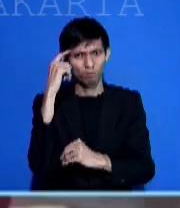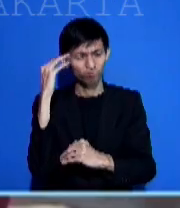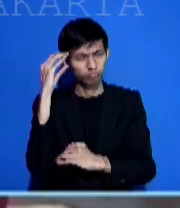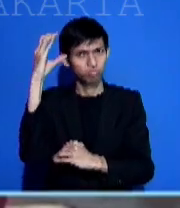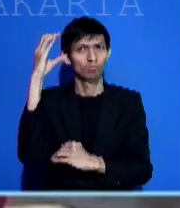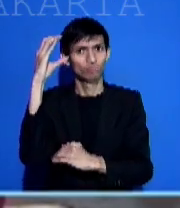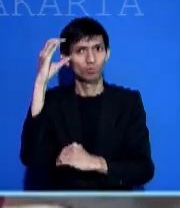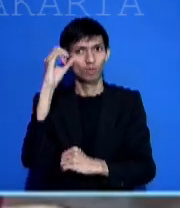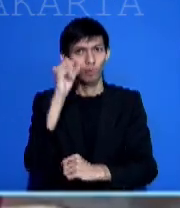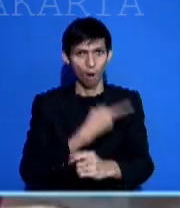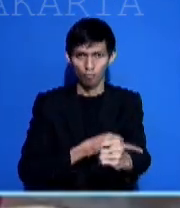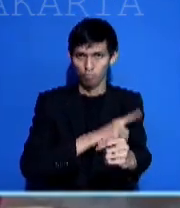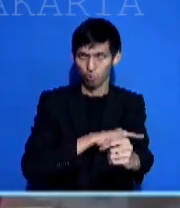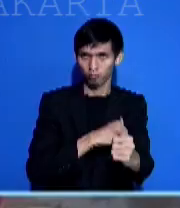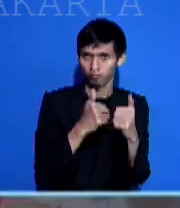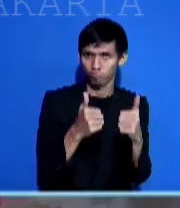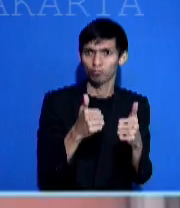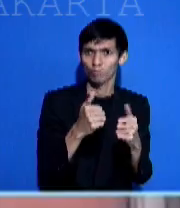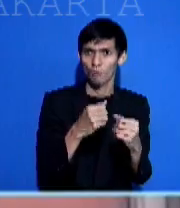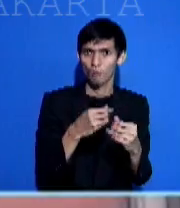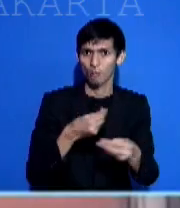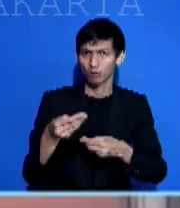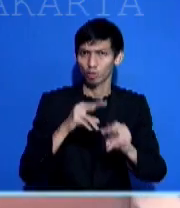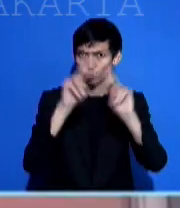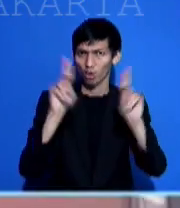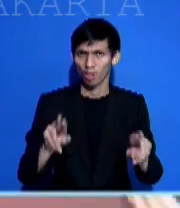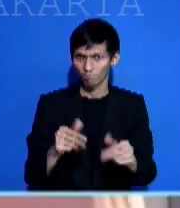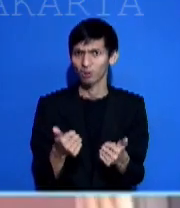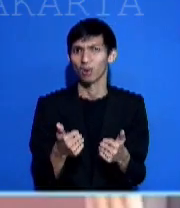informasi pasar internasional. Dari Gunung Kidul, Aditya Putratama melaporkan.